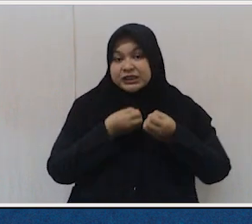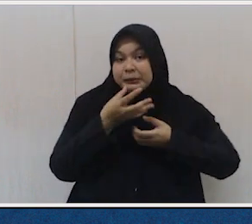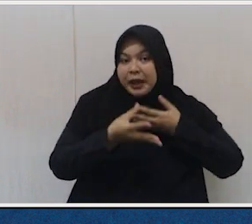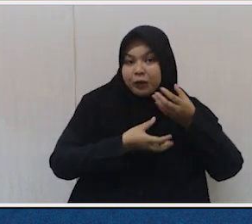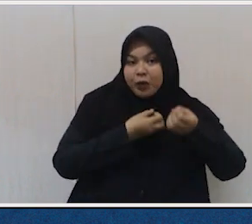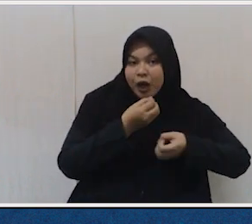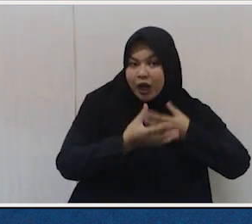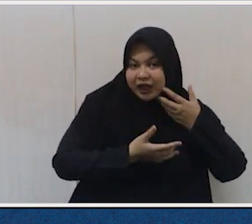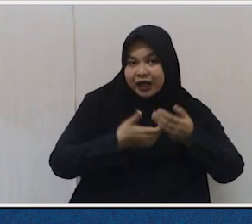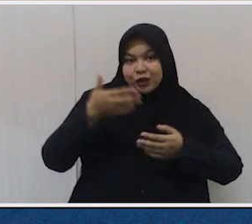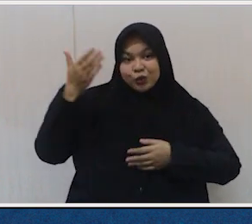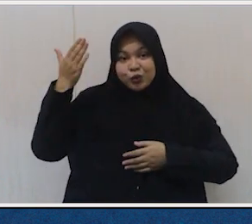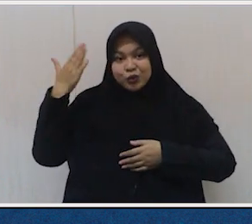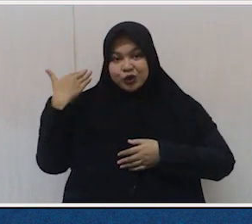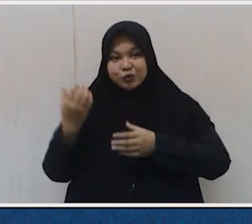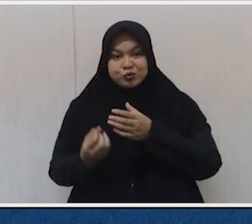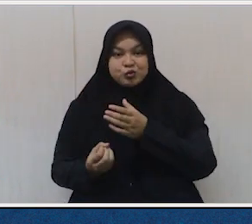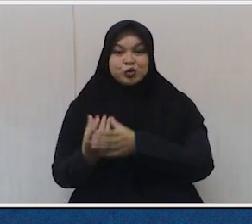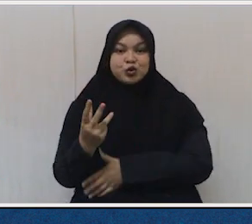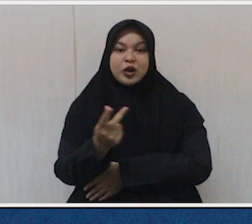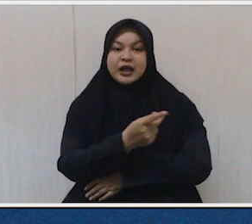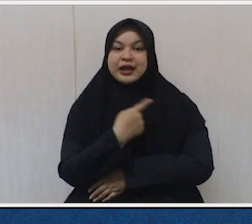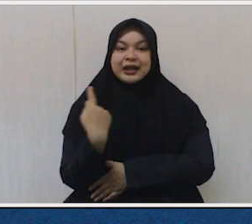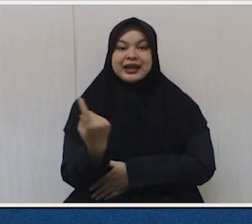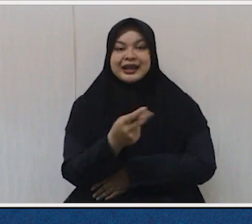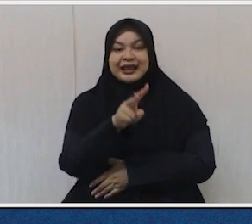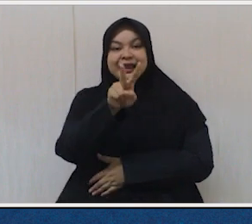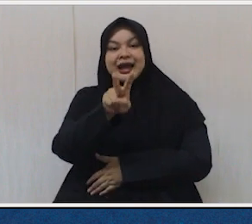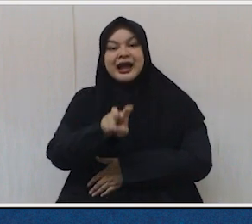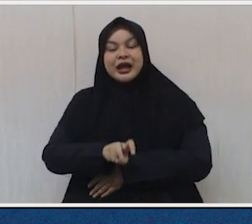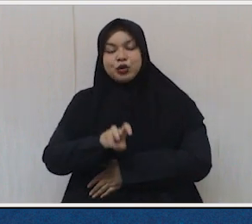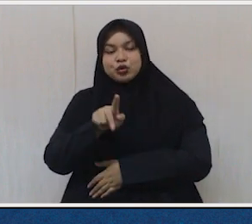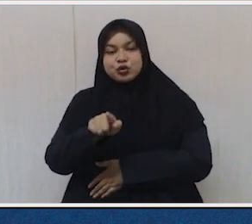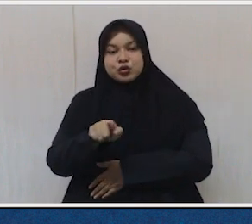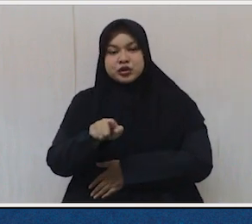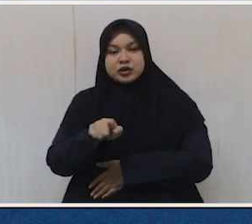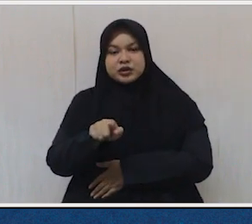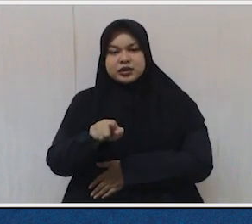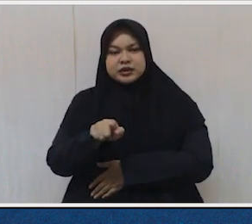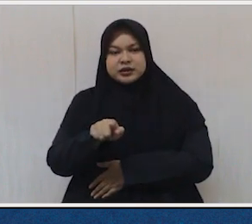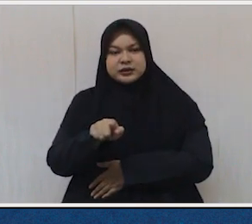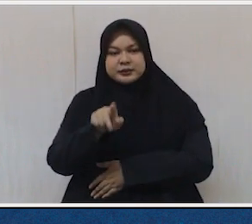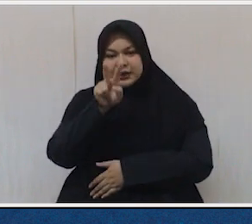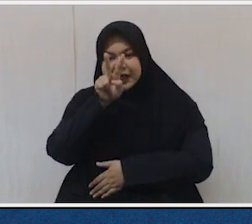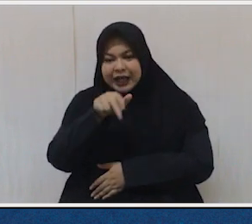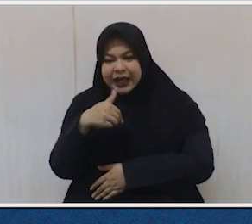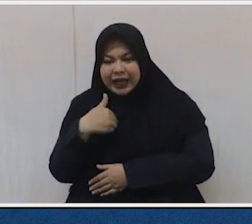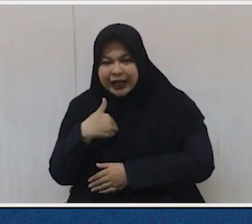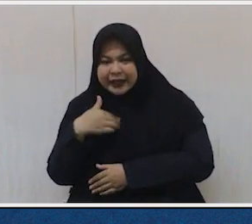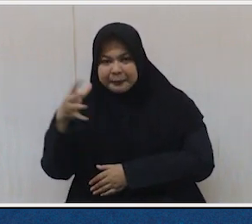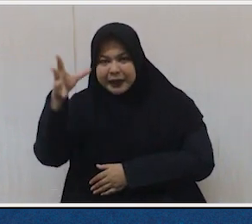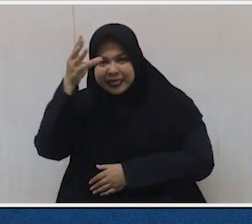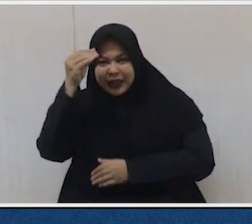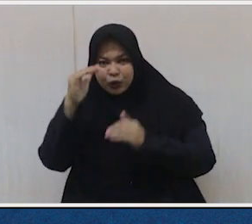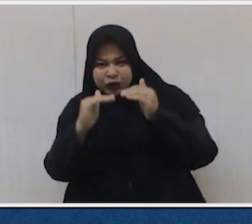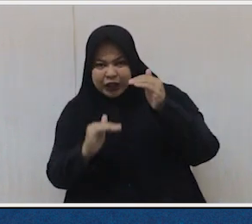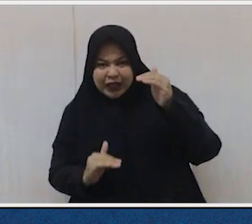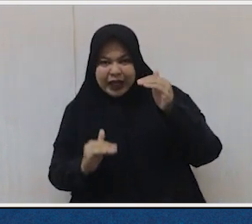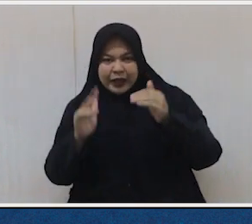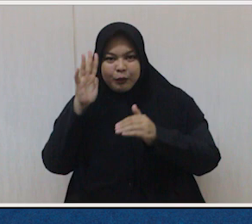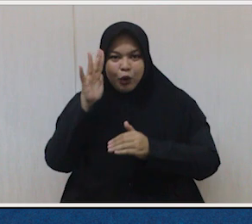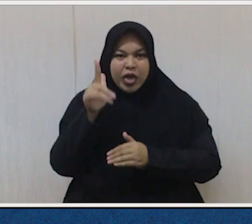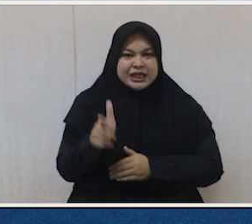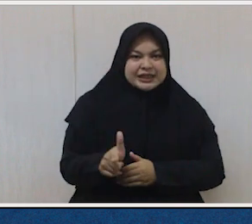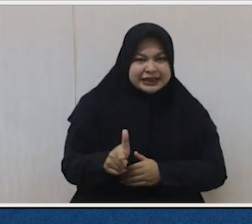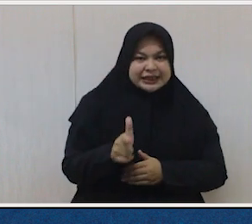Wak itu tercetuskan kita harus eh saya melihat ada gap pengetahuan